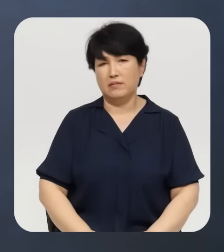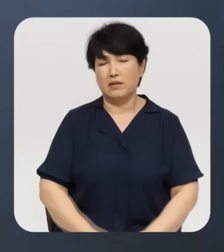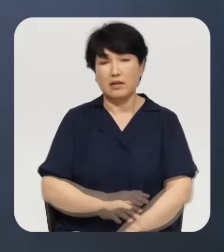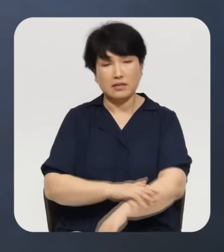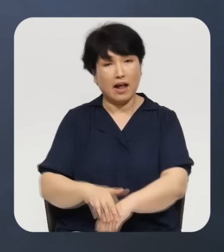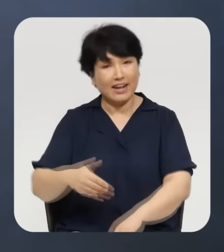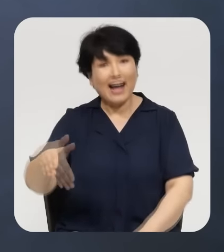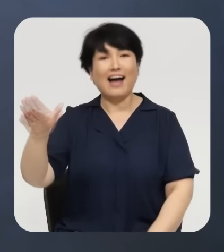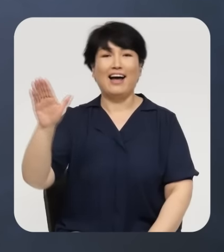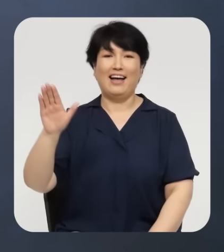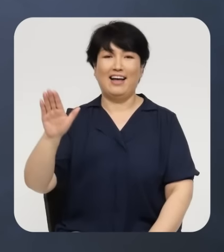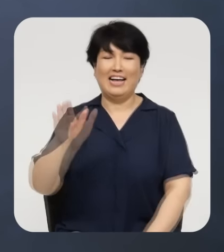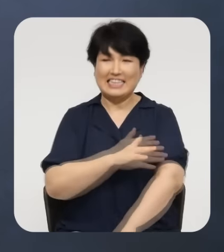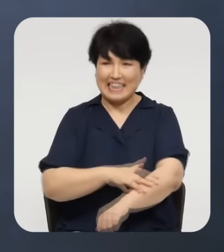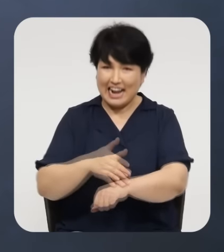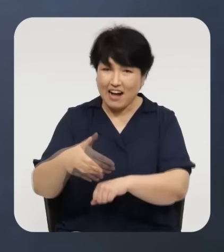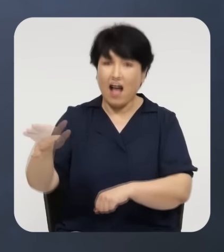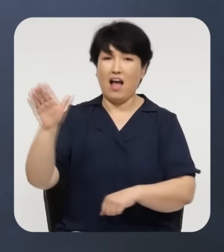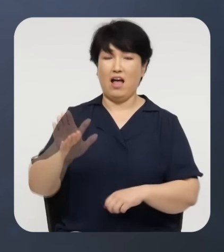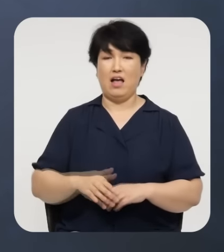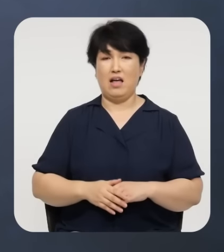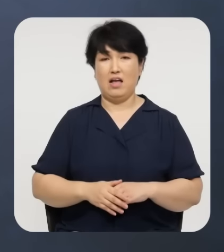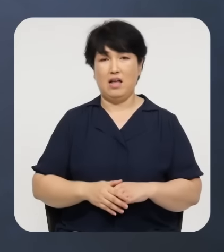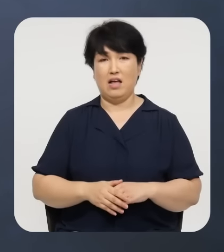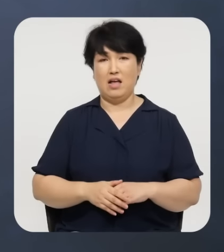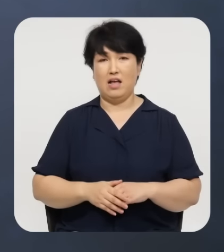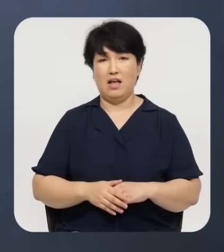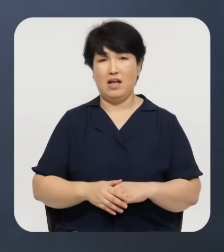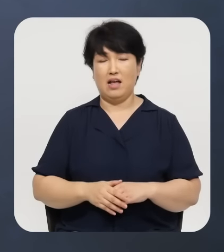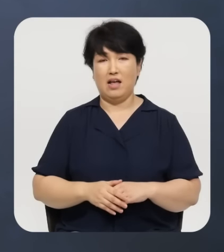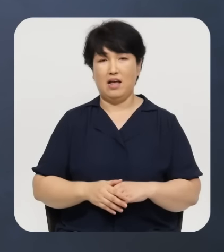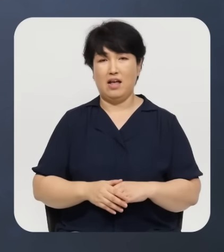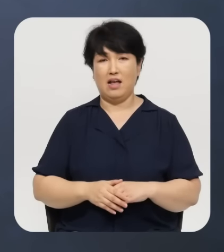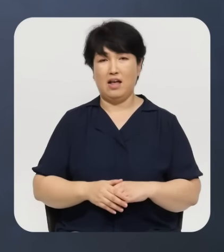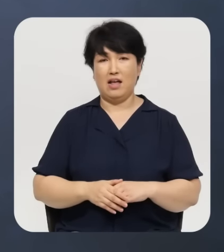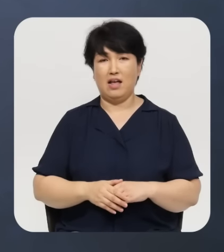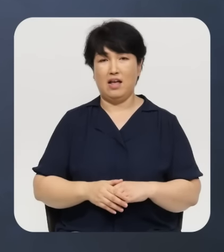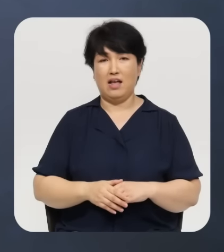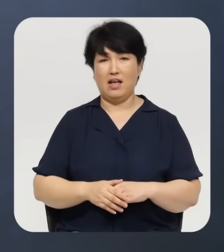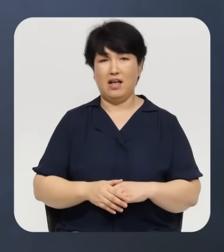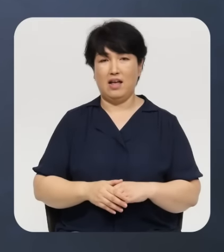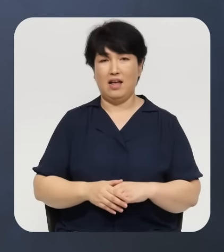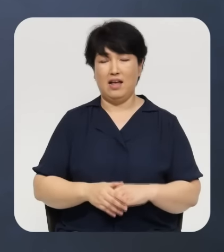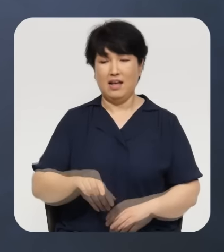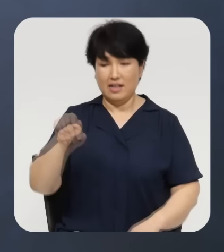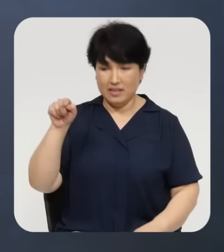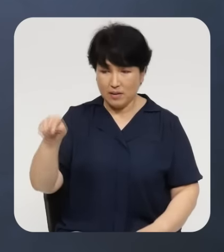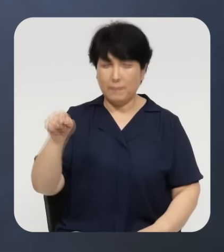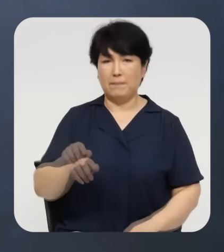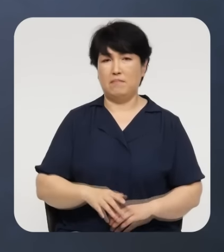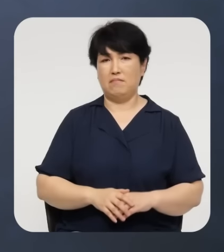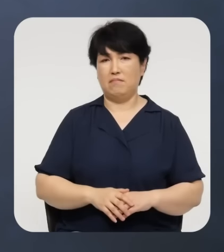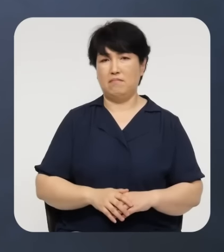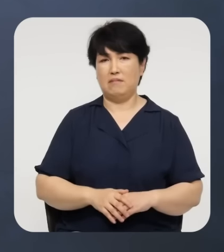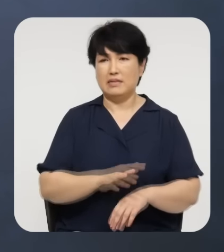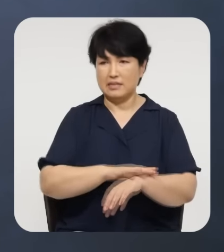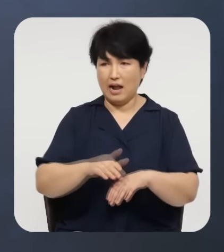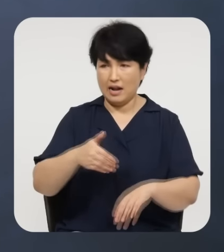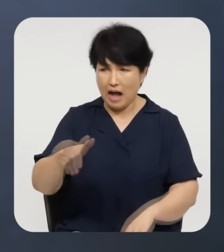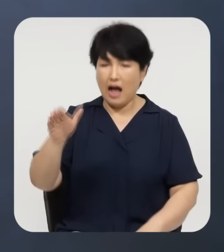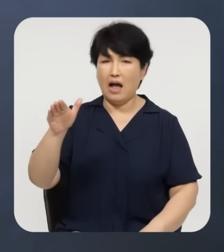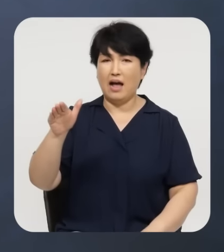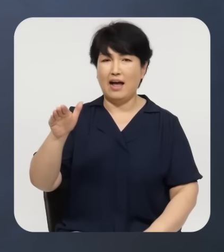그러니까 잘 가 이렇게 잘 가 이렇게 딱 좀 딱 끊어지는 맛이 마침표가 딱 있어야